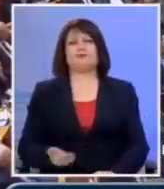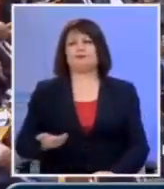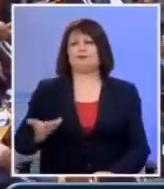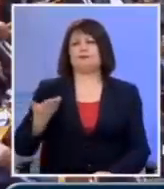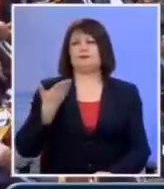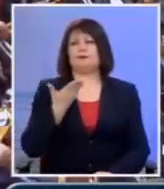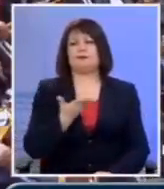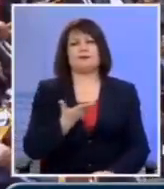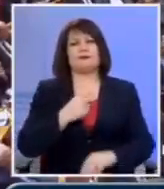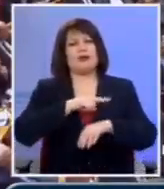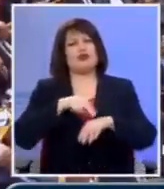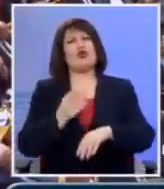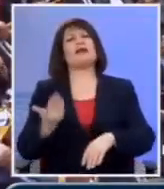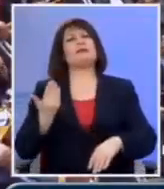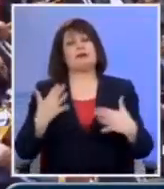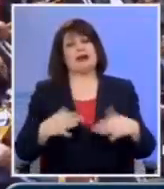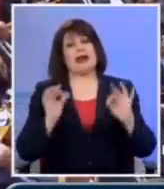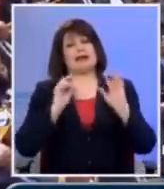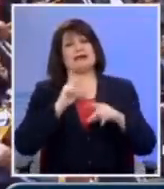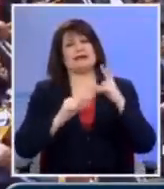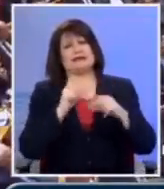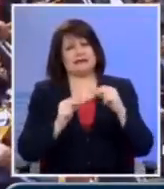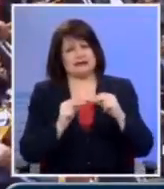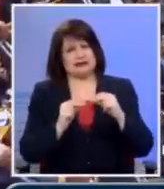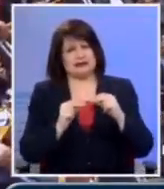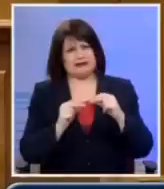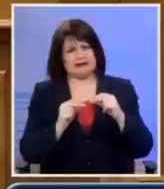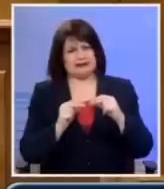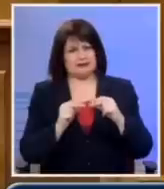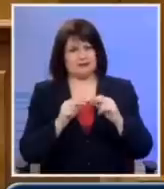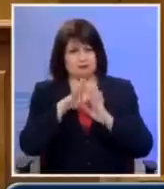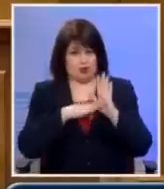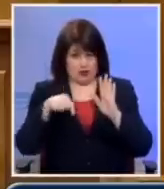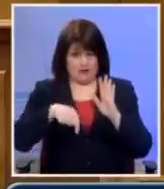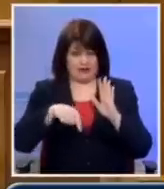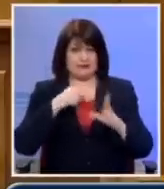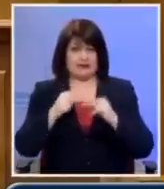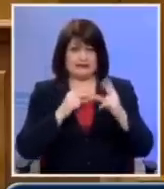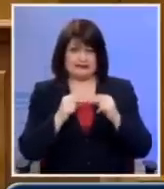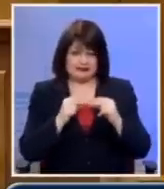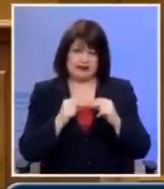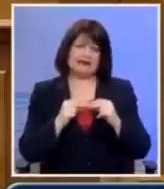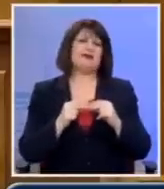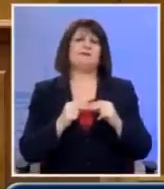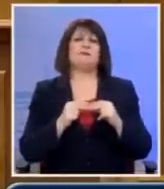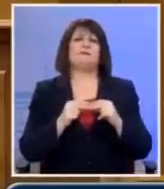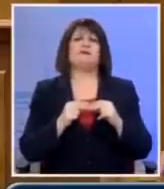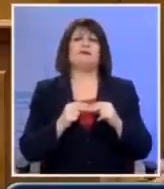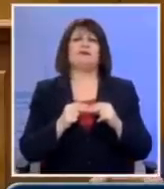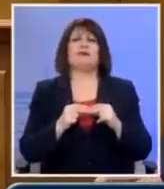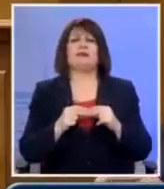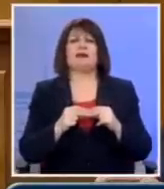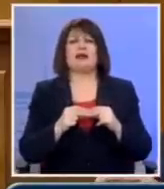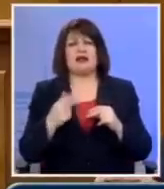κατατέθηκε δύο μόλις ώρες πριν ξεκινήσει η προγραμματισμένη συζήτηση για τη σύσταση Εξεταστικής Επιτροπής που κατέθεσε η